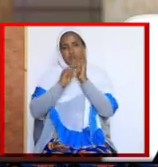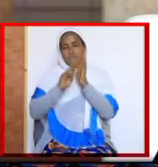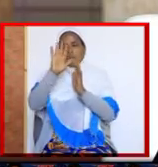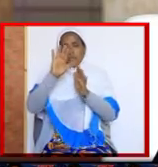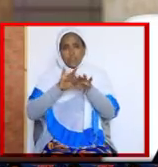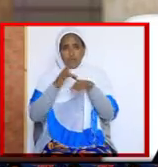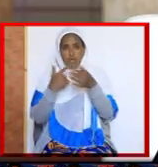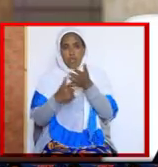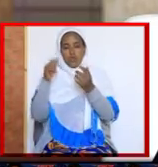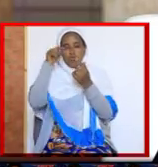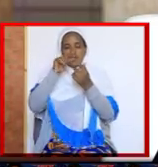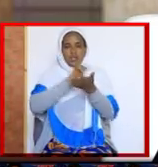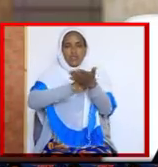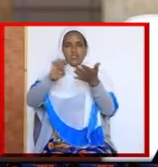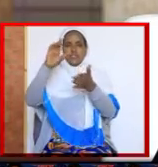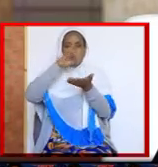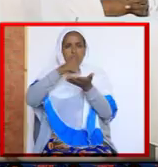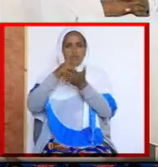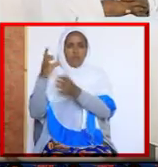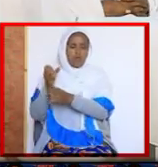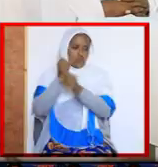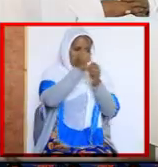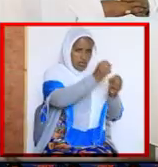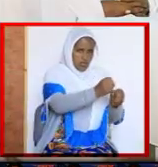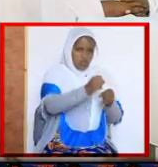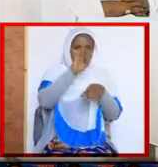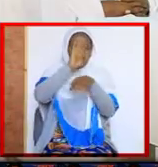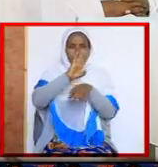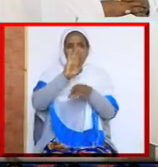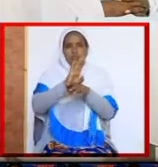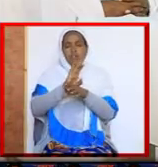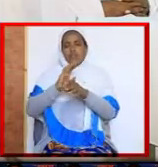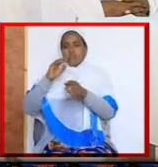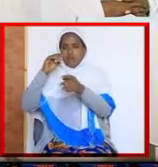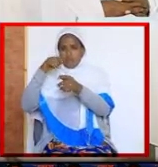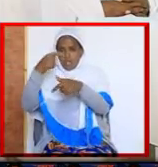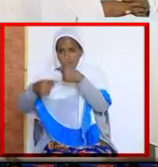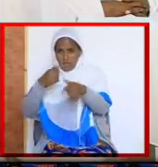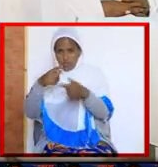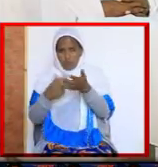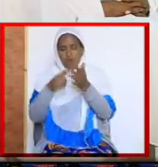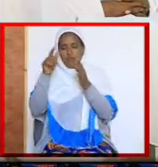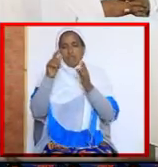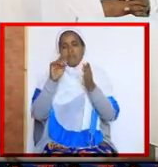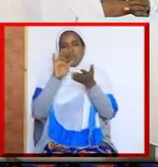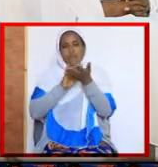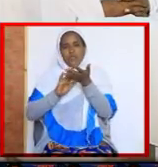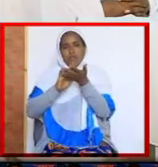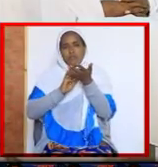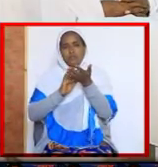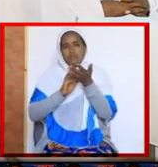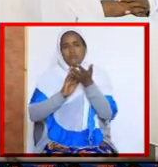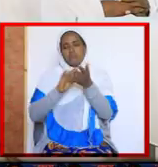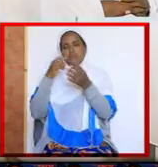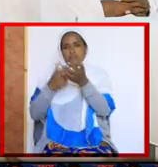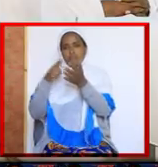ከተማማ ወሰደው ከቤተ መቅደስ ምር ብለህ ውረድና እንዳትሰናከል መላእክት ደግፏል ተብሎ ተጽፏል